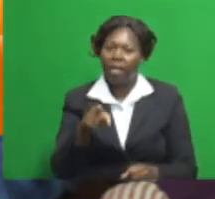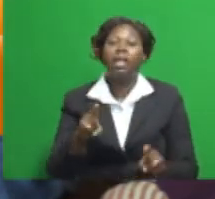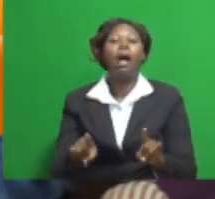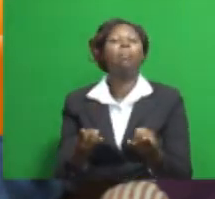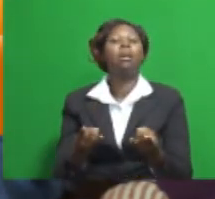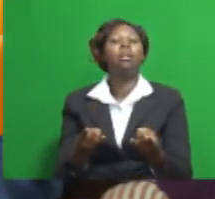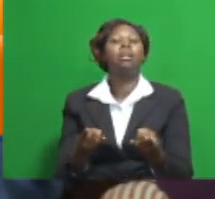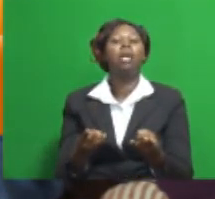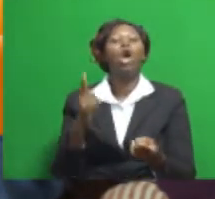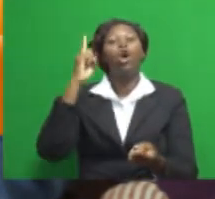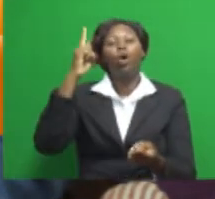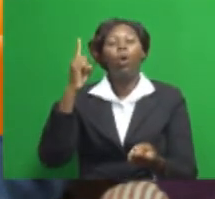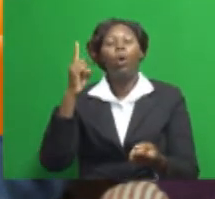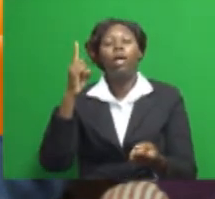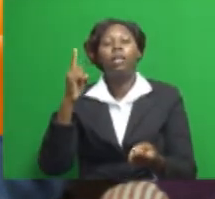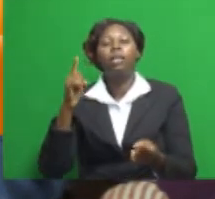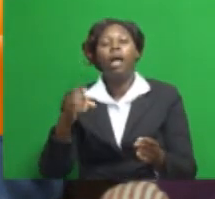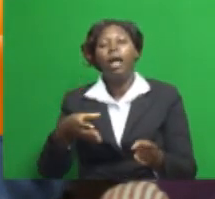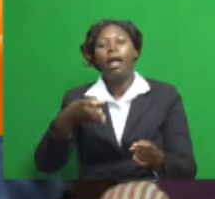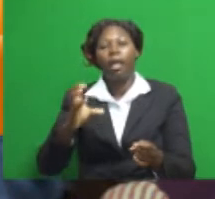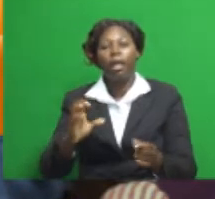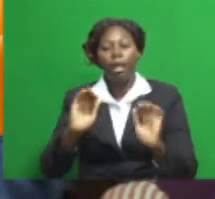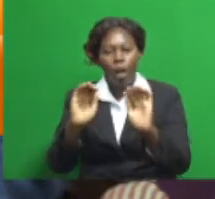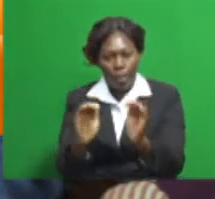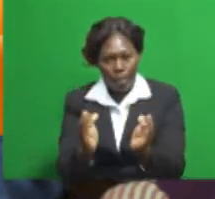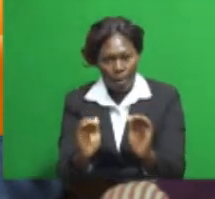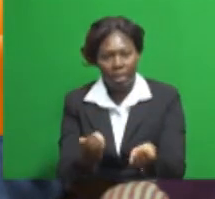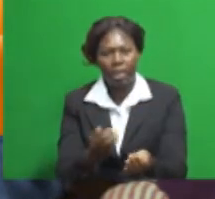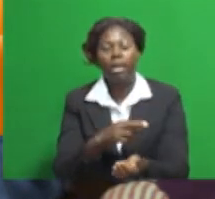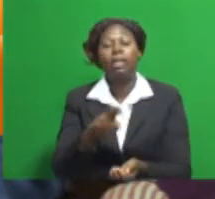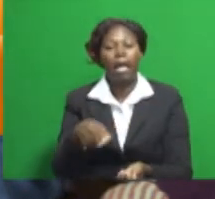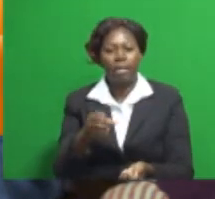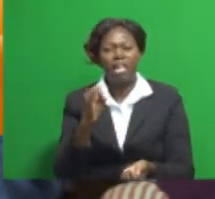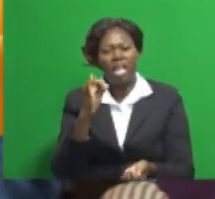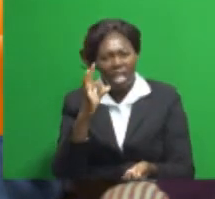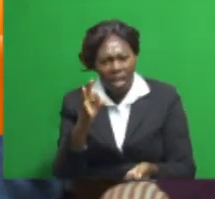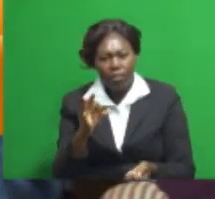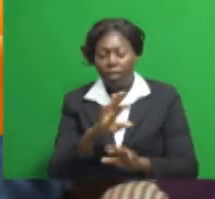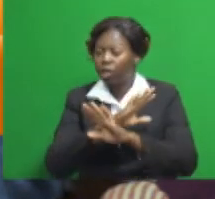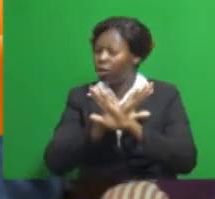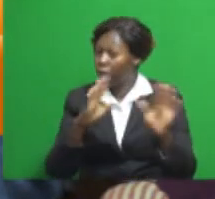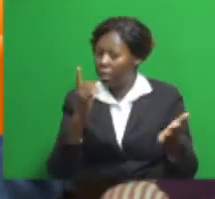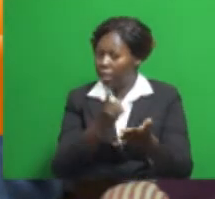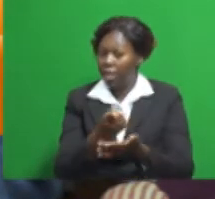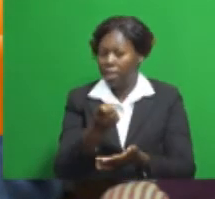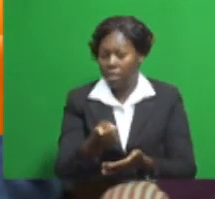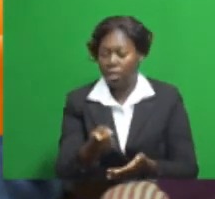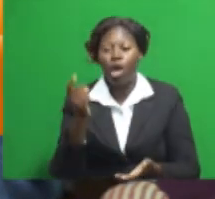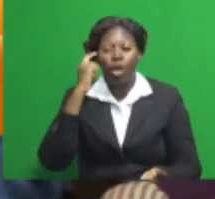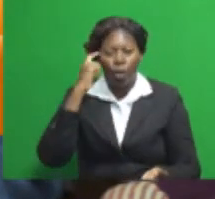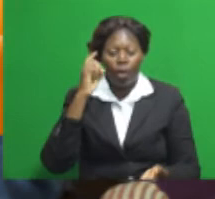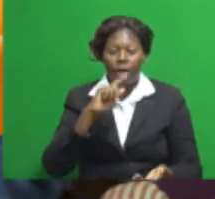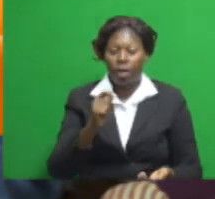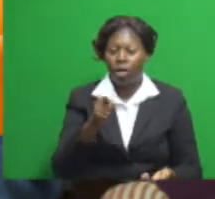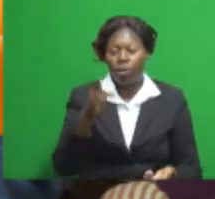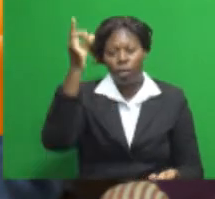unofuta kwazvo. Right. Iye uchatirwira paroko rwenyu imi mambo. Asi kana zvikasaitika, zivai imi mambo kuti